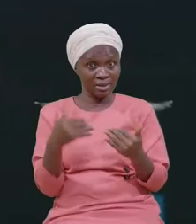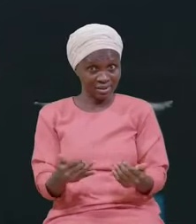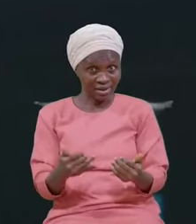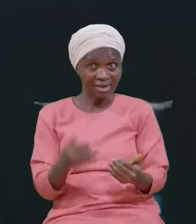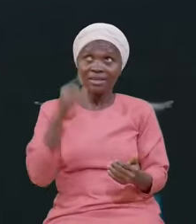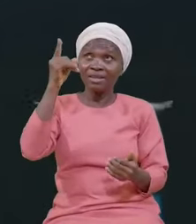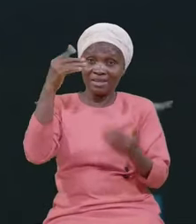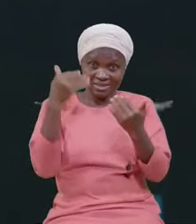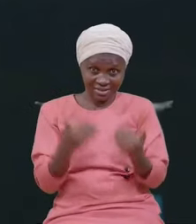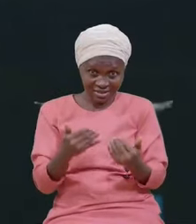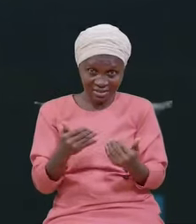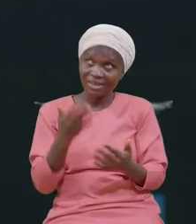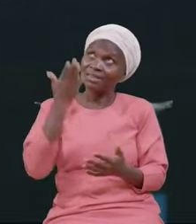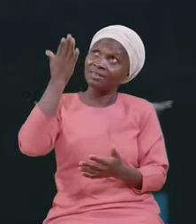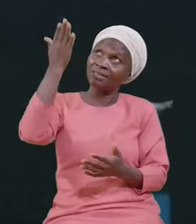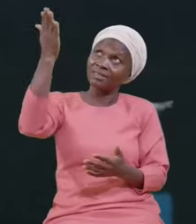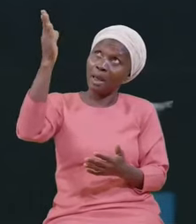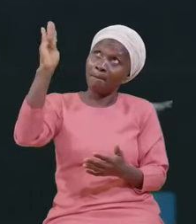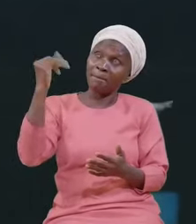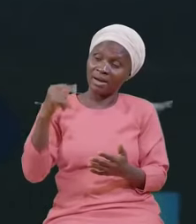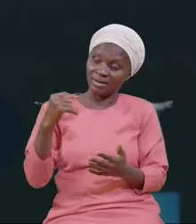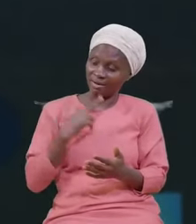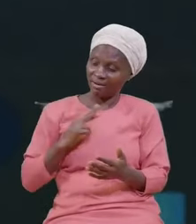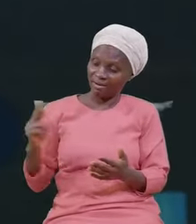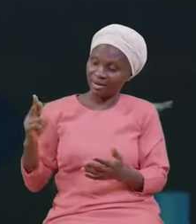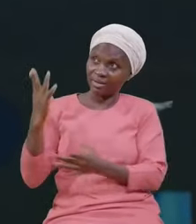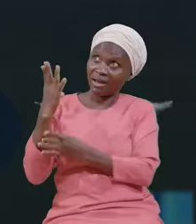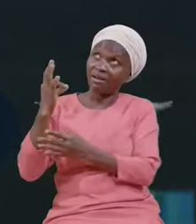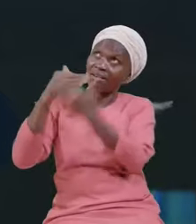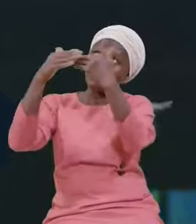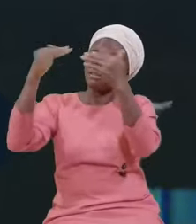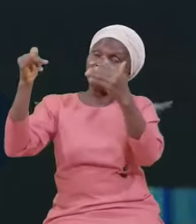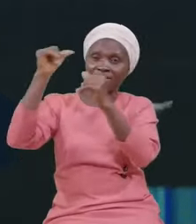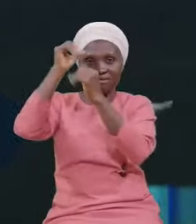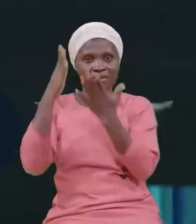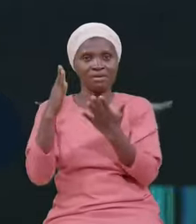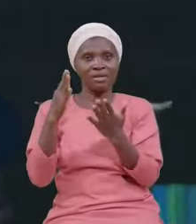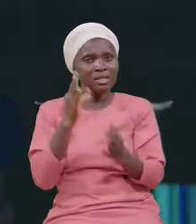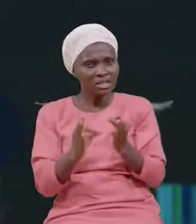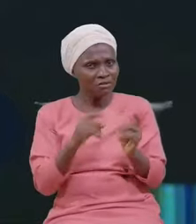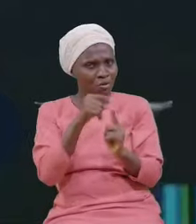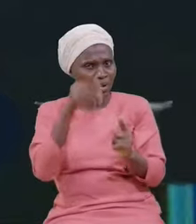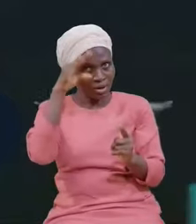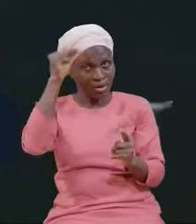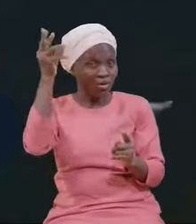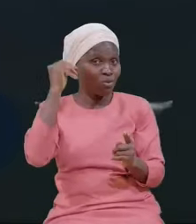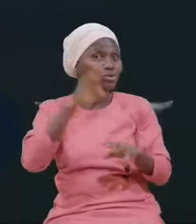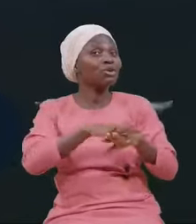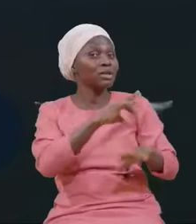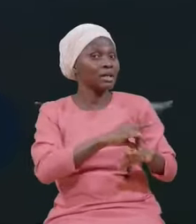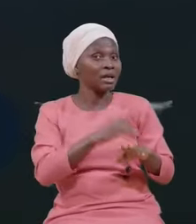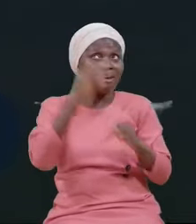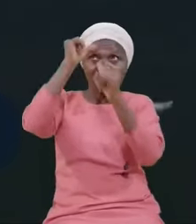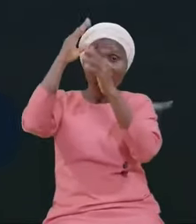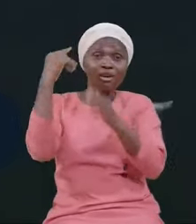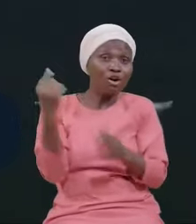Maintenant, il est là-bas, à la droite du Père céleste. S'il était quand il était sur la terre, le